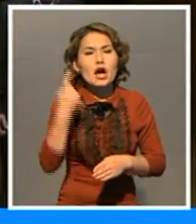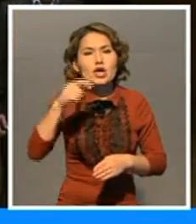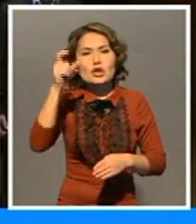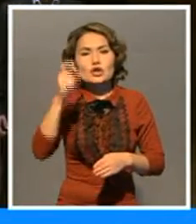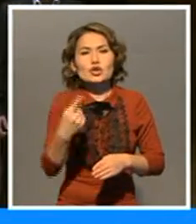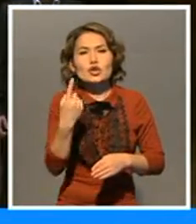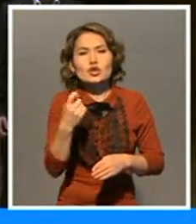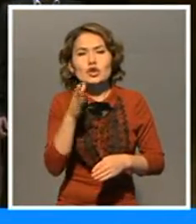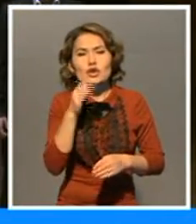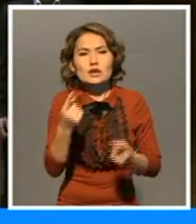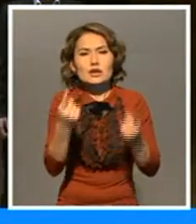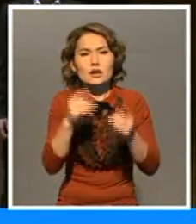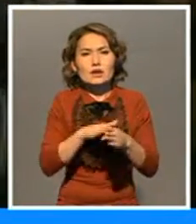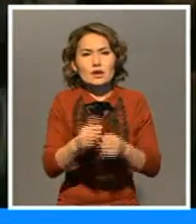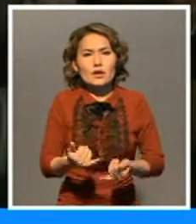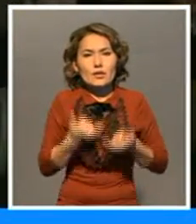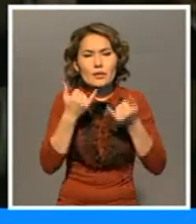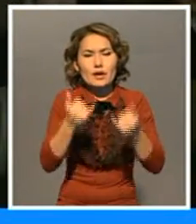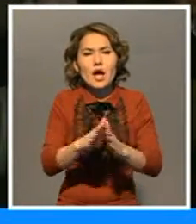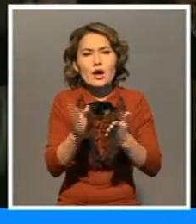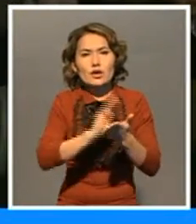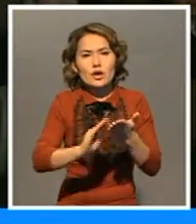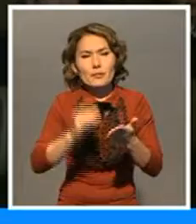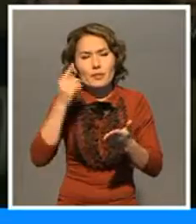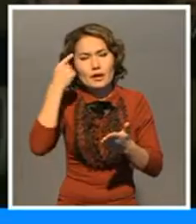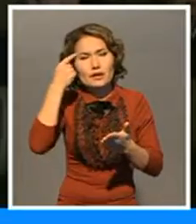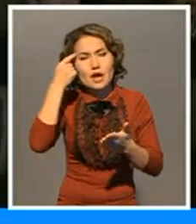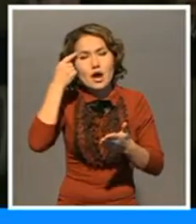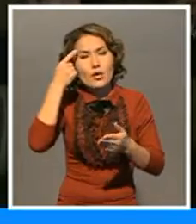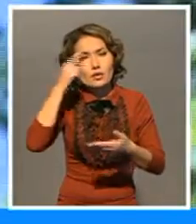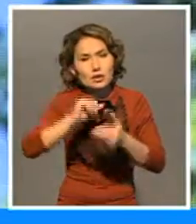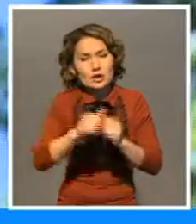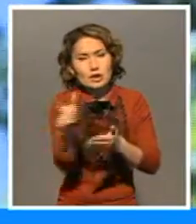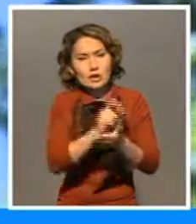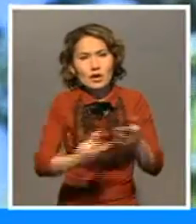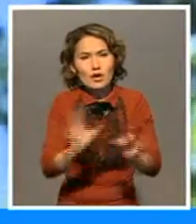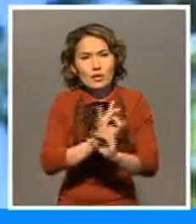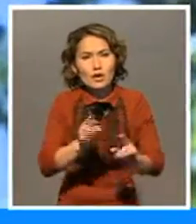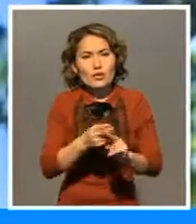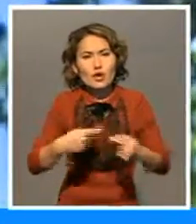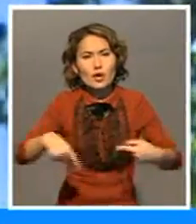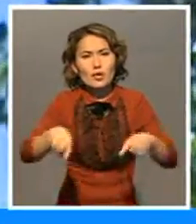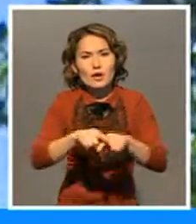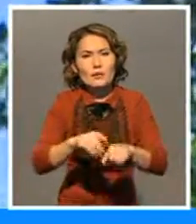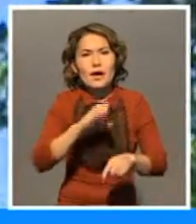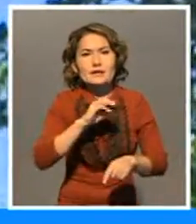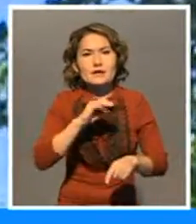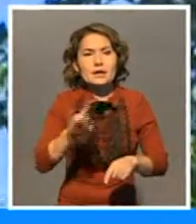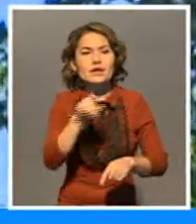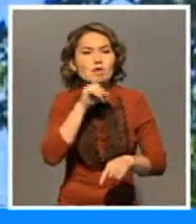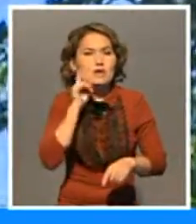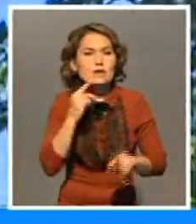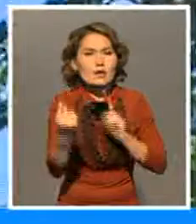отыр. Бүгінде студенттер қаламгердің бірқатар өлеңдерін жатқа оқыды, шығармаларын талқылады. Ұйымдастырушылар бұл шара Саттарды